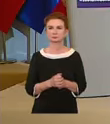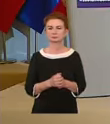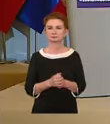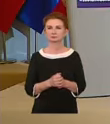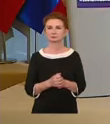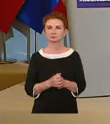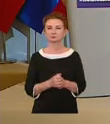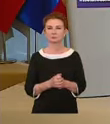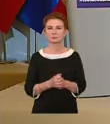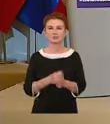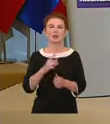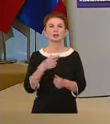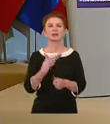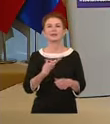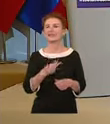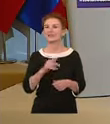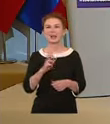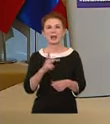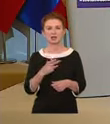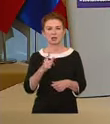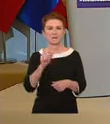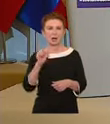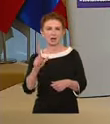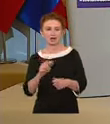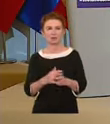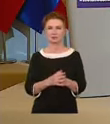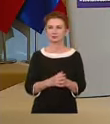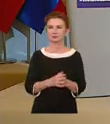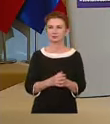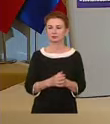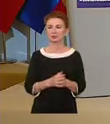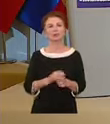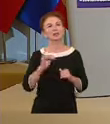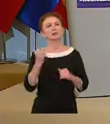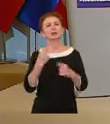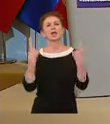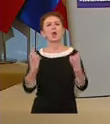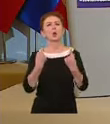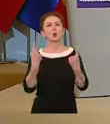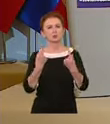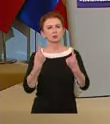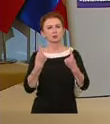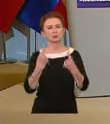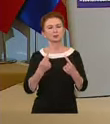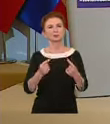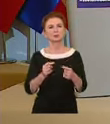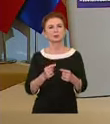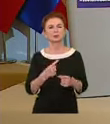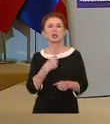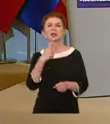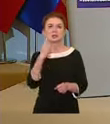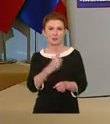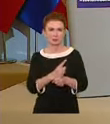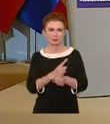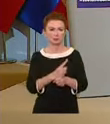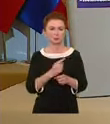Mimier z niezależnej.pl. Pani redaktor pyta o okoliczności, które będą decydowały o rezygnowaniu z kolejnych ograniczeń, przechodzenia do